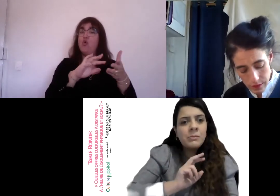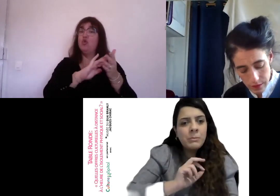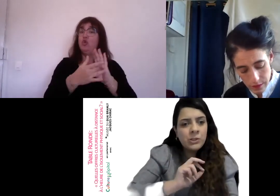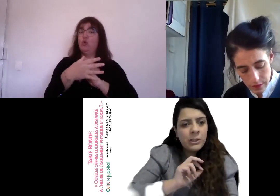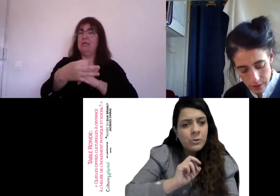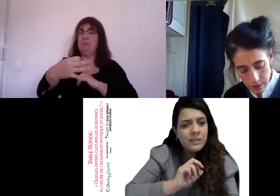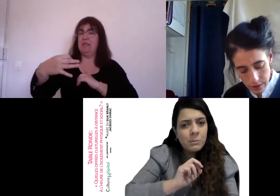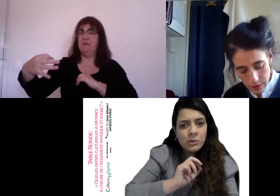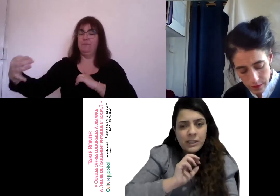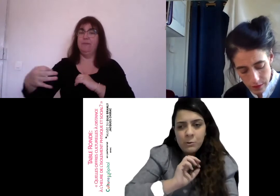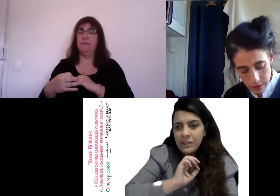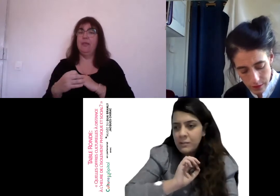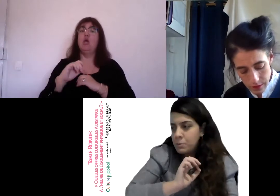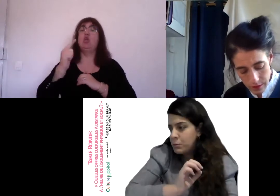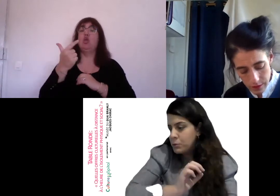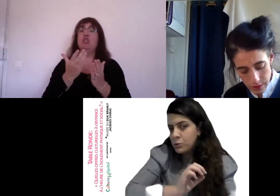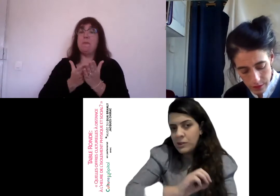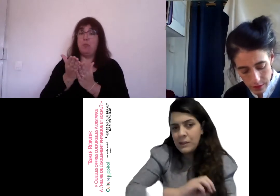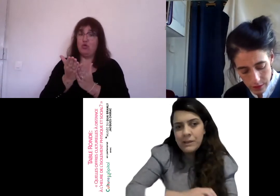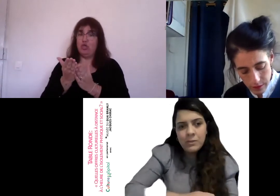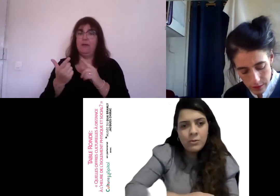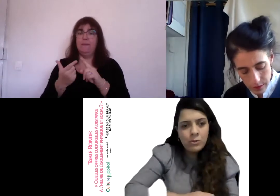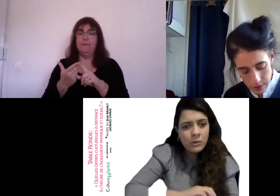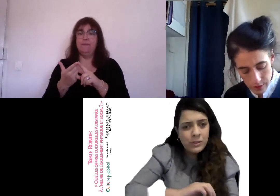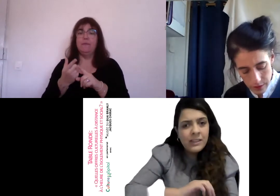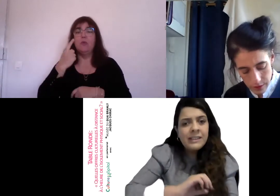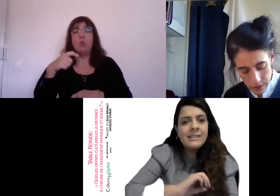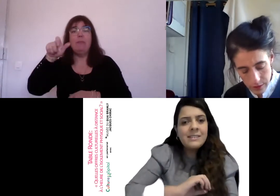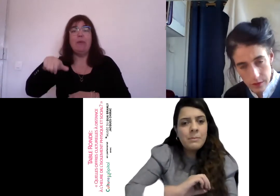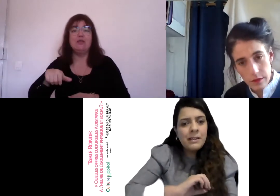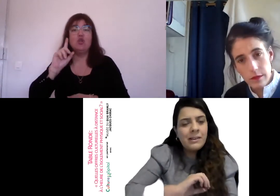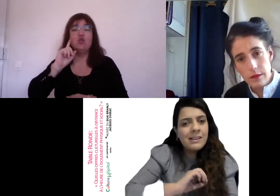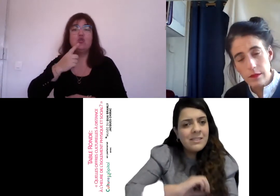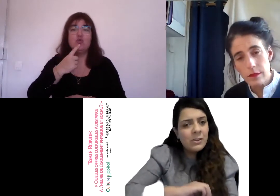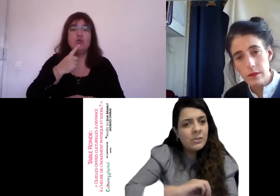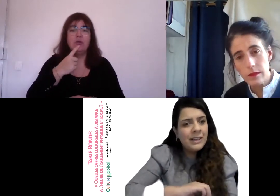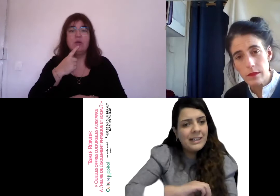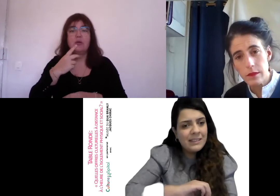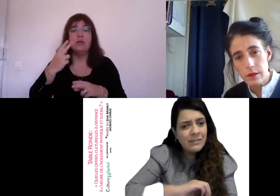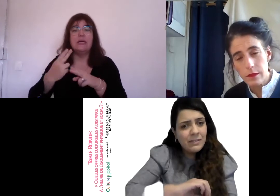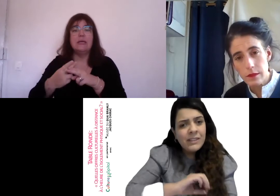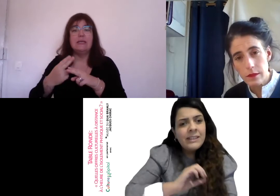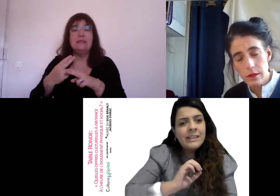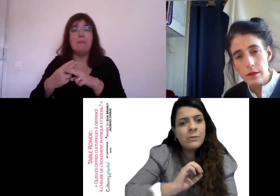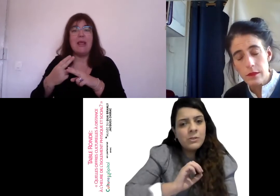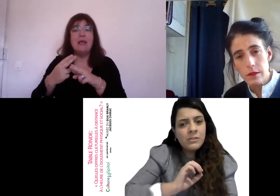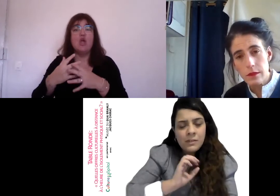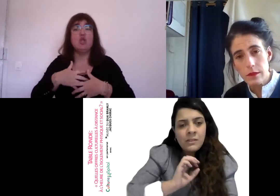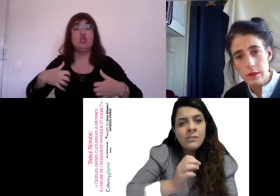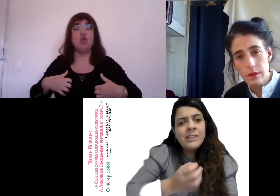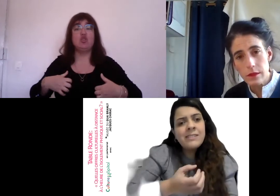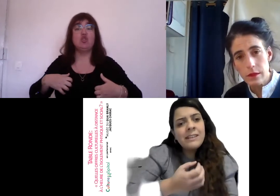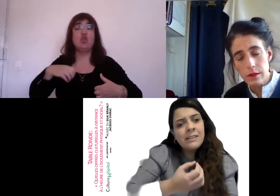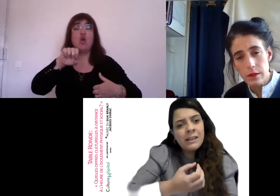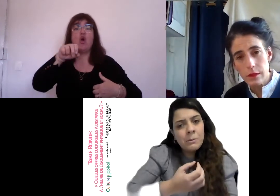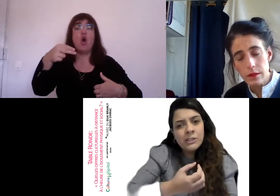c'est le premier projet. Le deuxième projet concerne plutôt les personnes sourdes, et il s'appelle La science en LSF. Et donc,